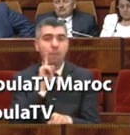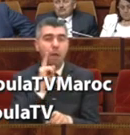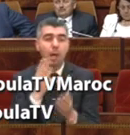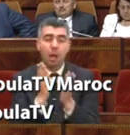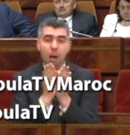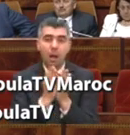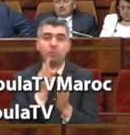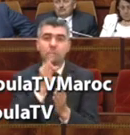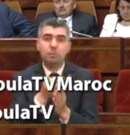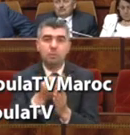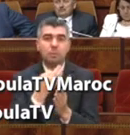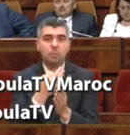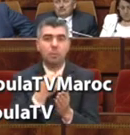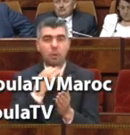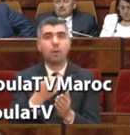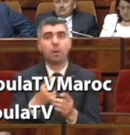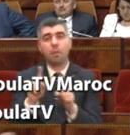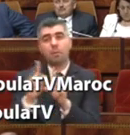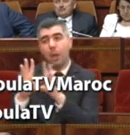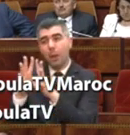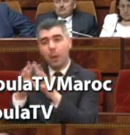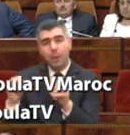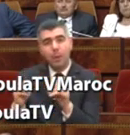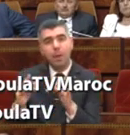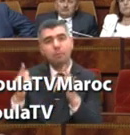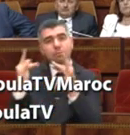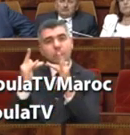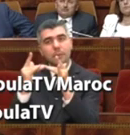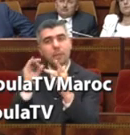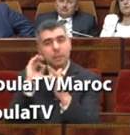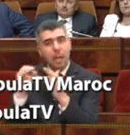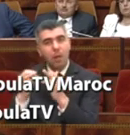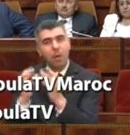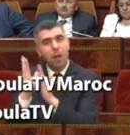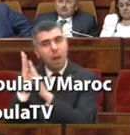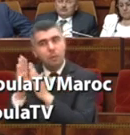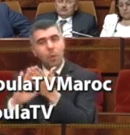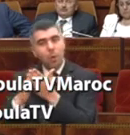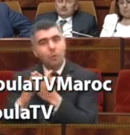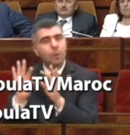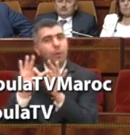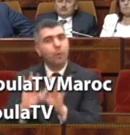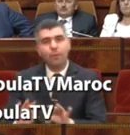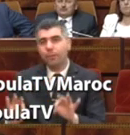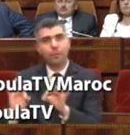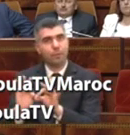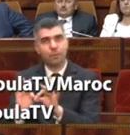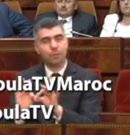سيد الوزير، وغياب دور الطالبات في أغلب الجامعات، وحتى إن وجدت فإنها لا تتوفر على أدنى